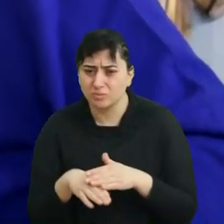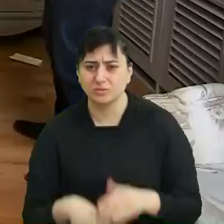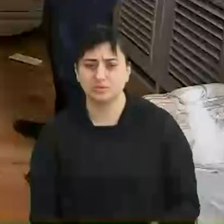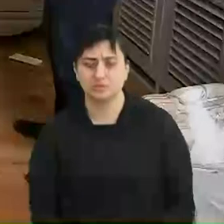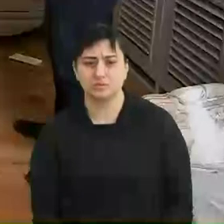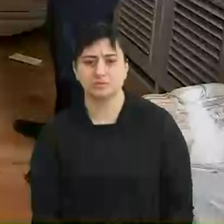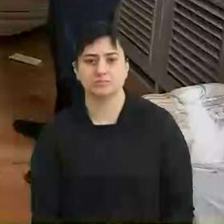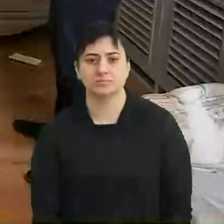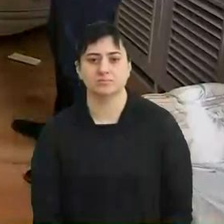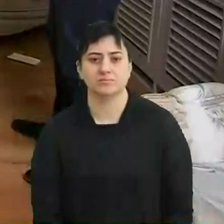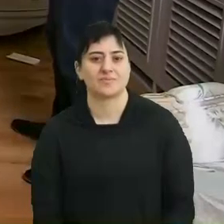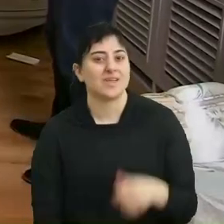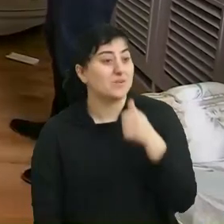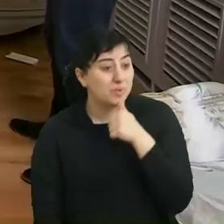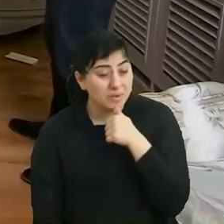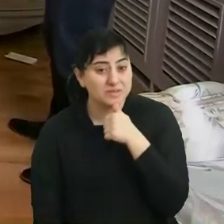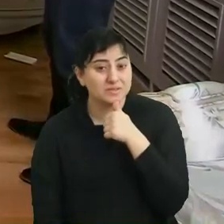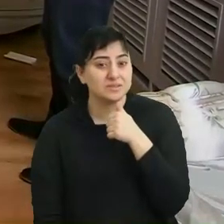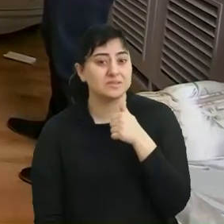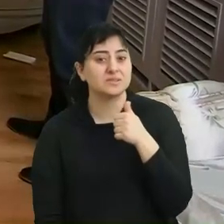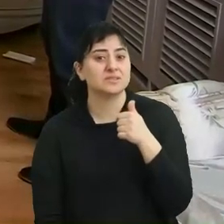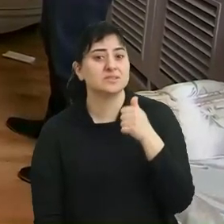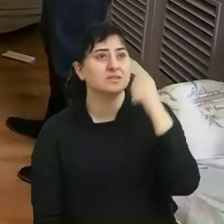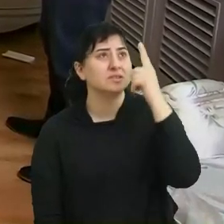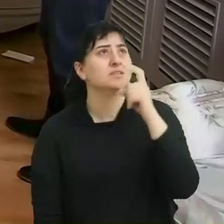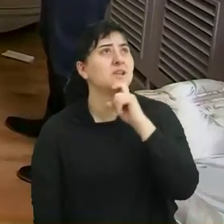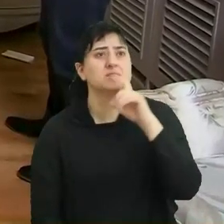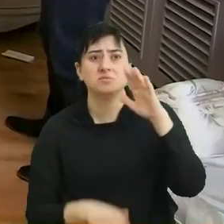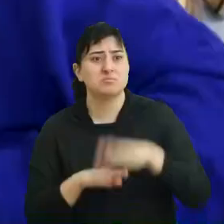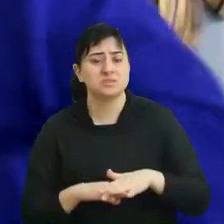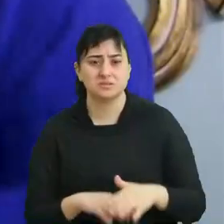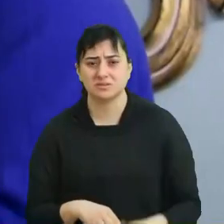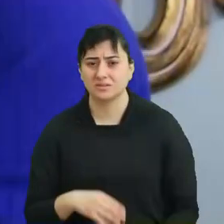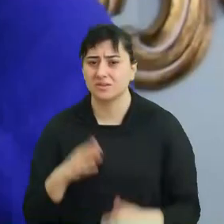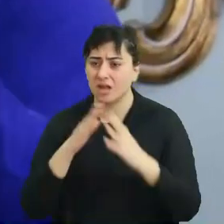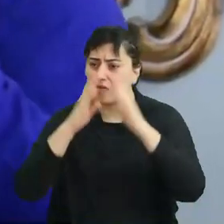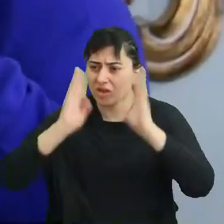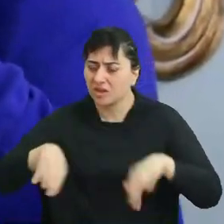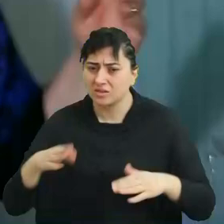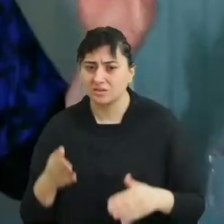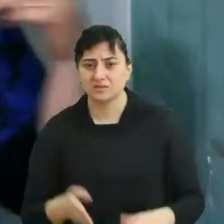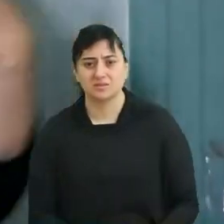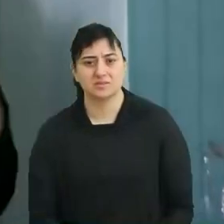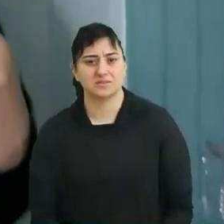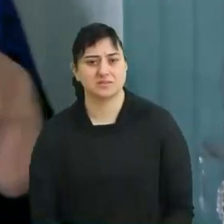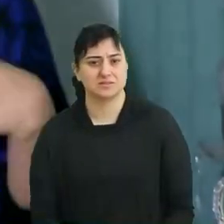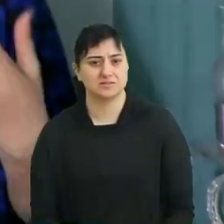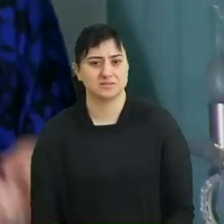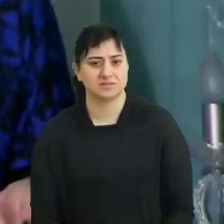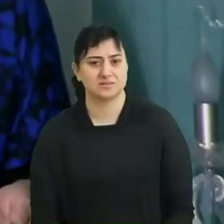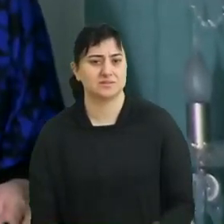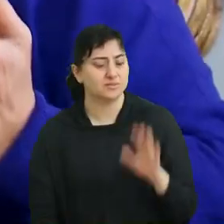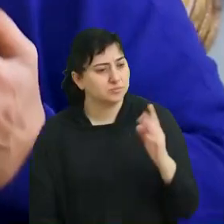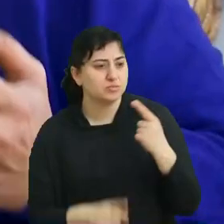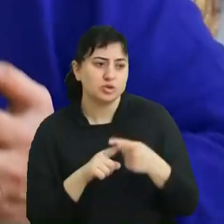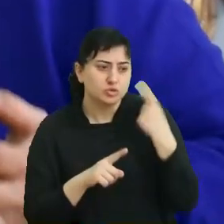ya? Babacığım sanırım yanlış bir yere bastım. Lan evi yıktın ya. Kemal'im biraz da